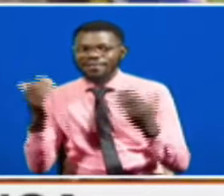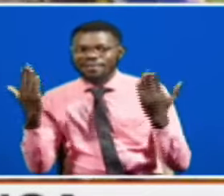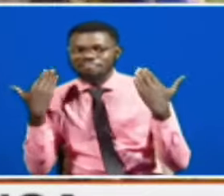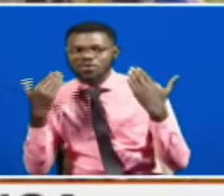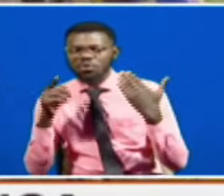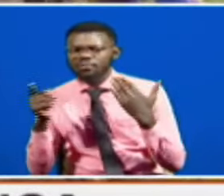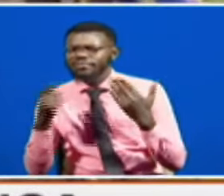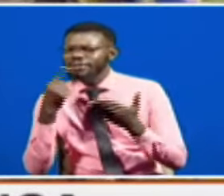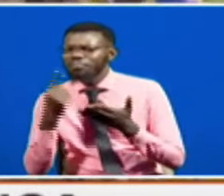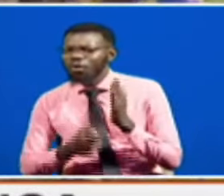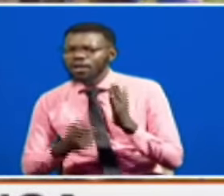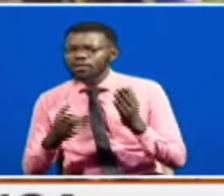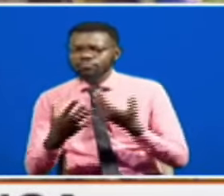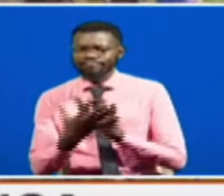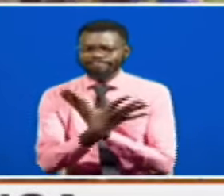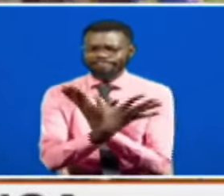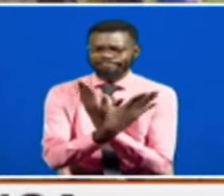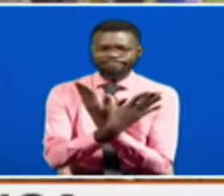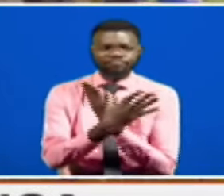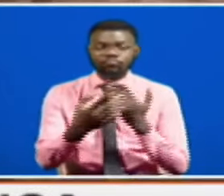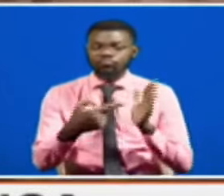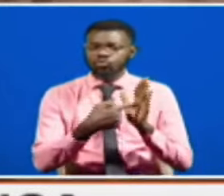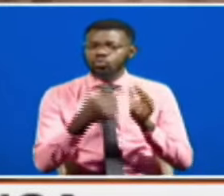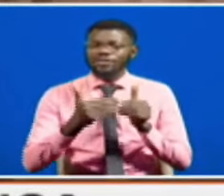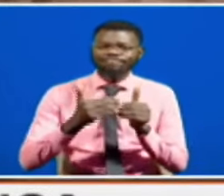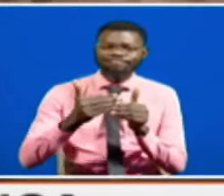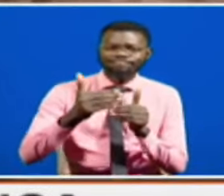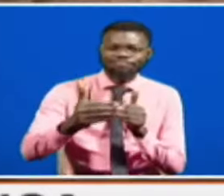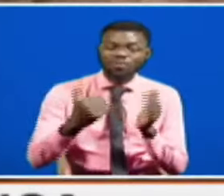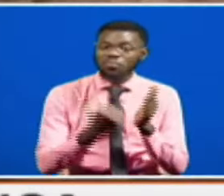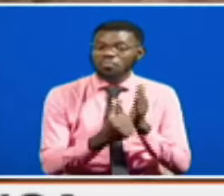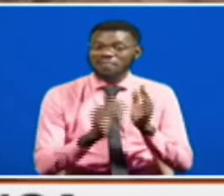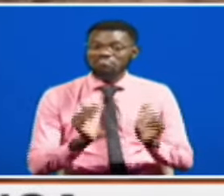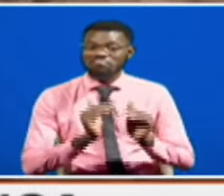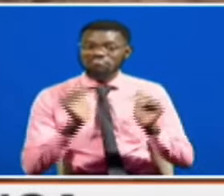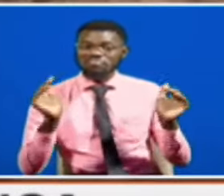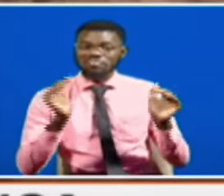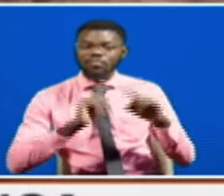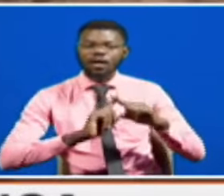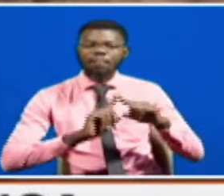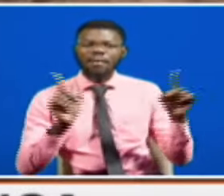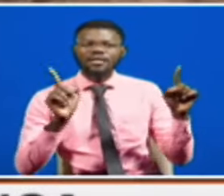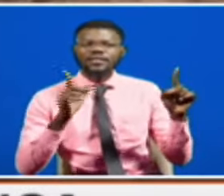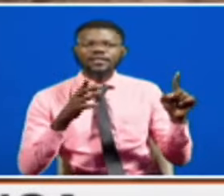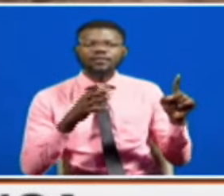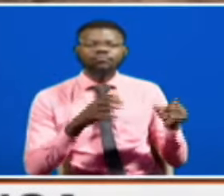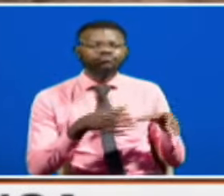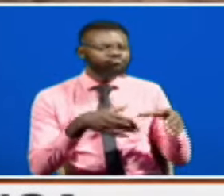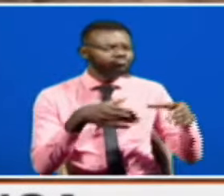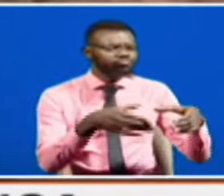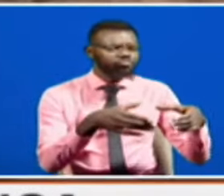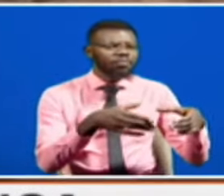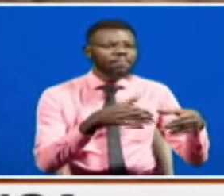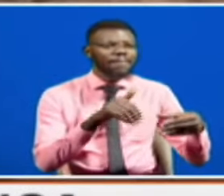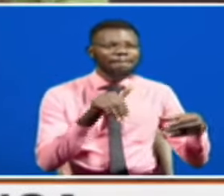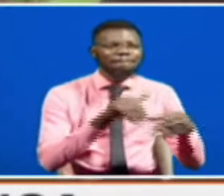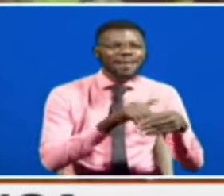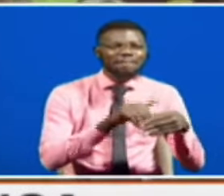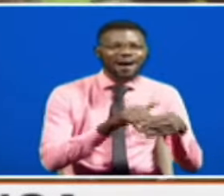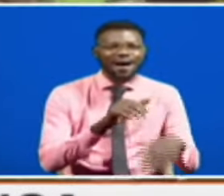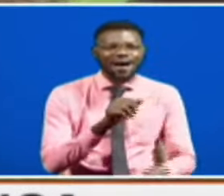kwamba vipepeo hawa ni ishara ya mikosi. Hata hivyo, katibu mkuu wa baraza kuu la wazee wa Ameru Josephat Murangiri ana